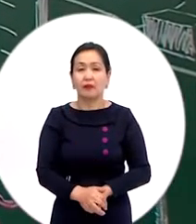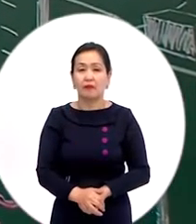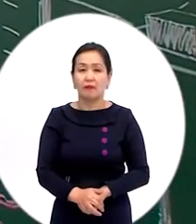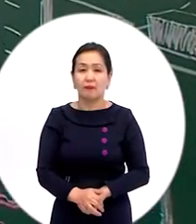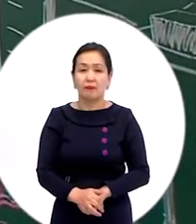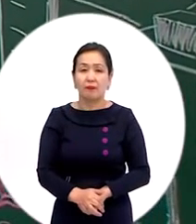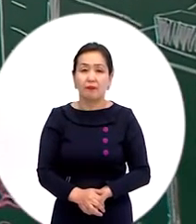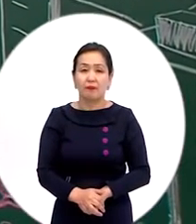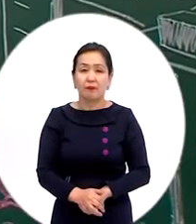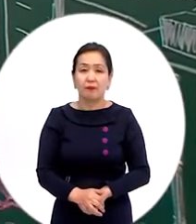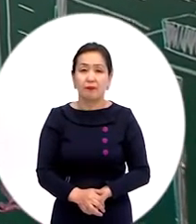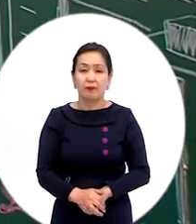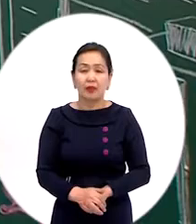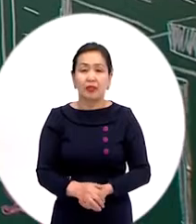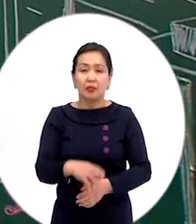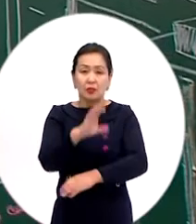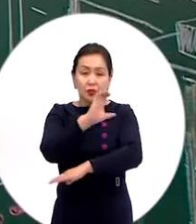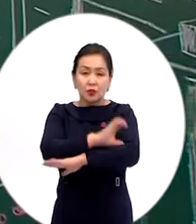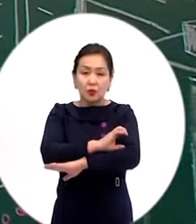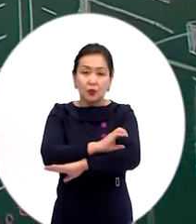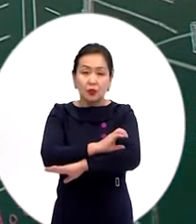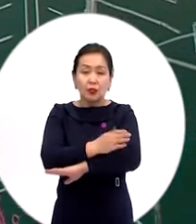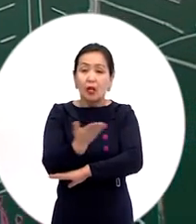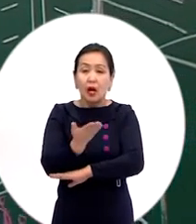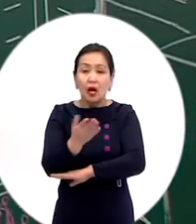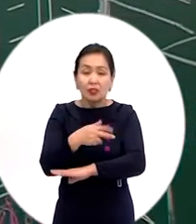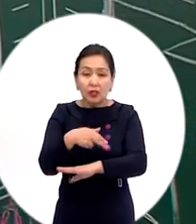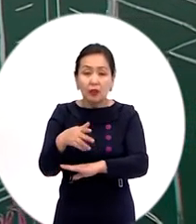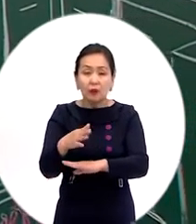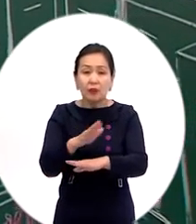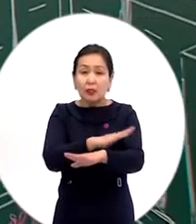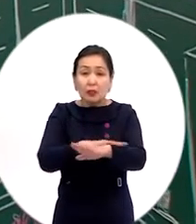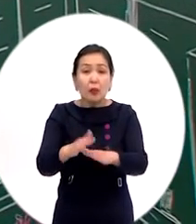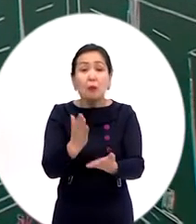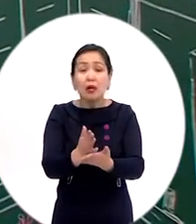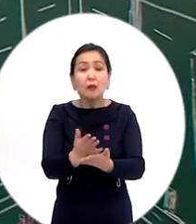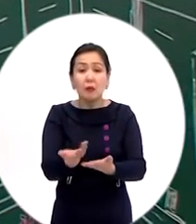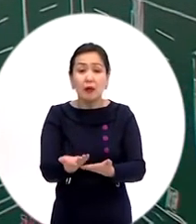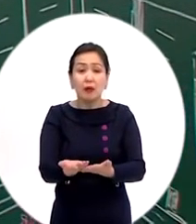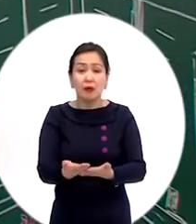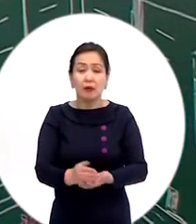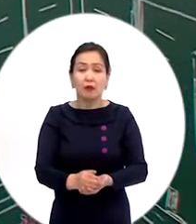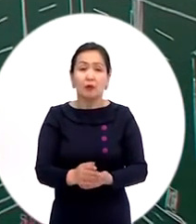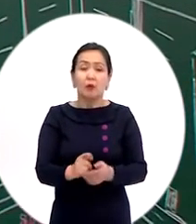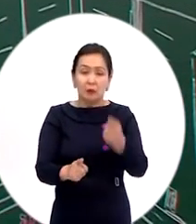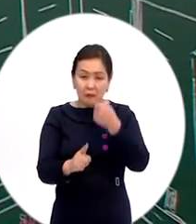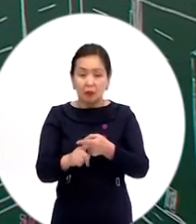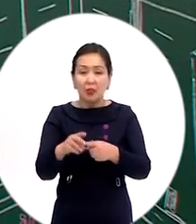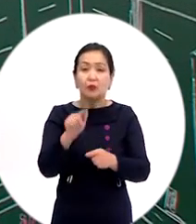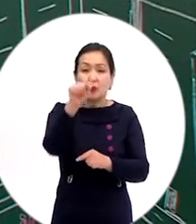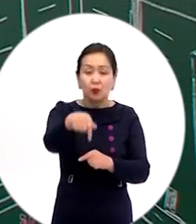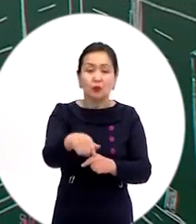байна. За, сургуулаас аль зүгт явхад зам байсан билээ? Бас урд